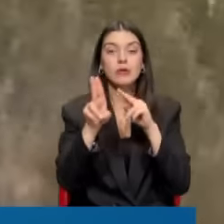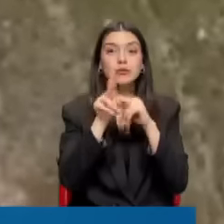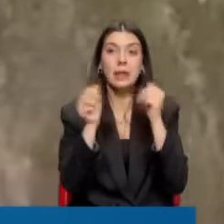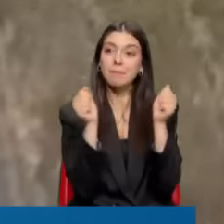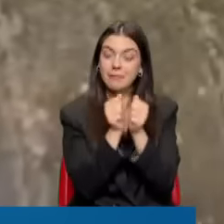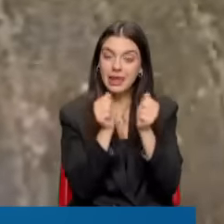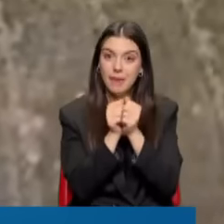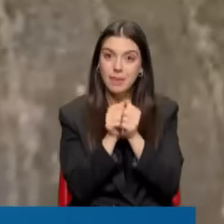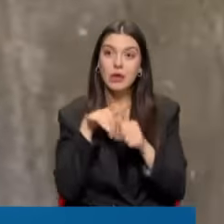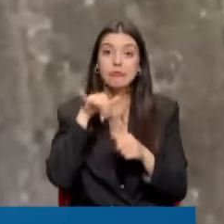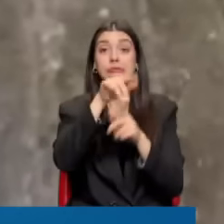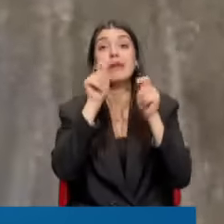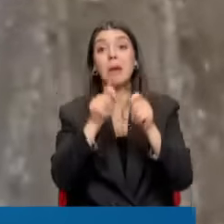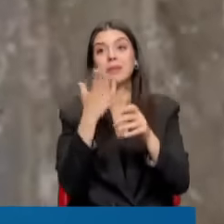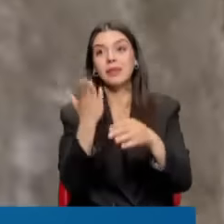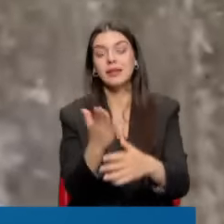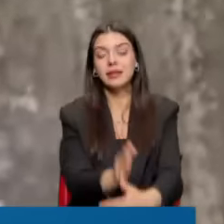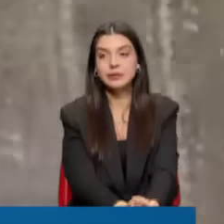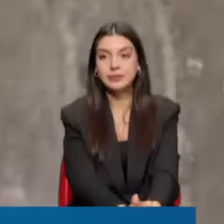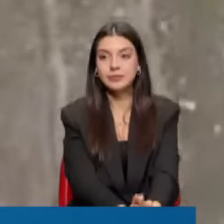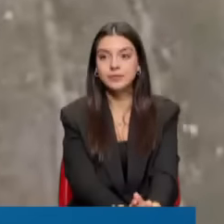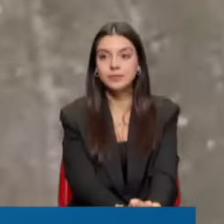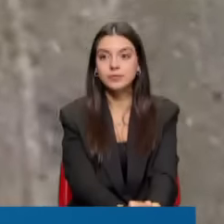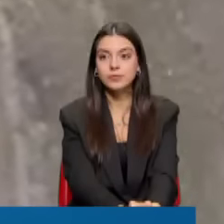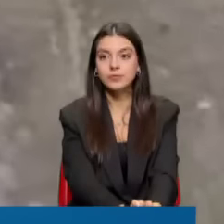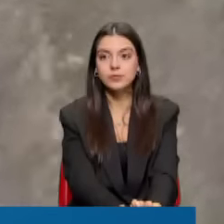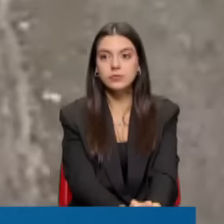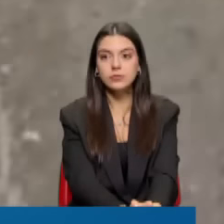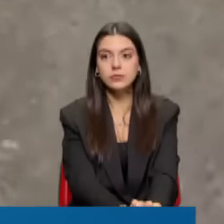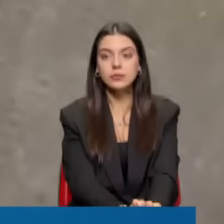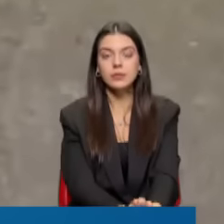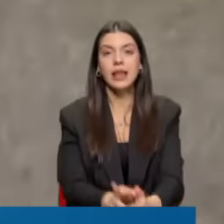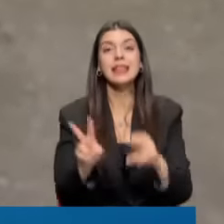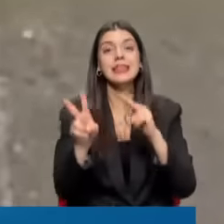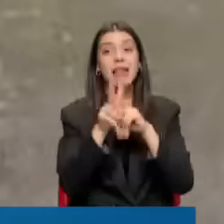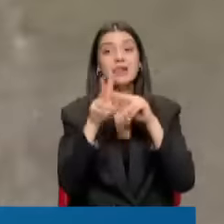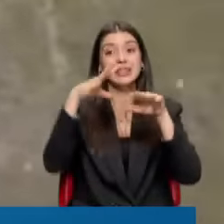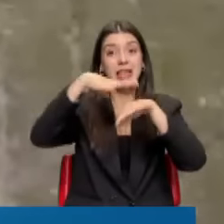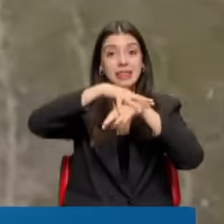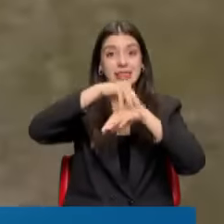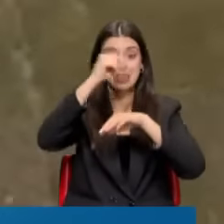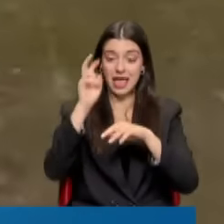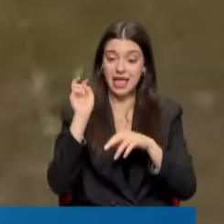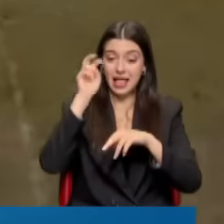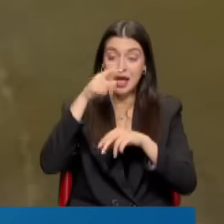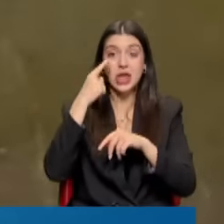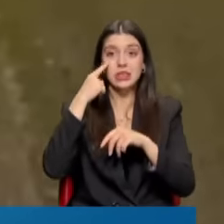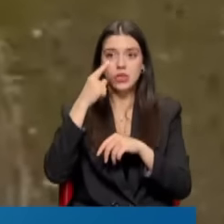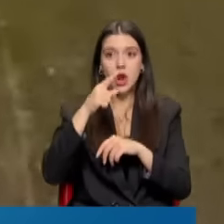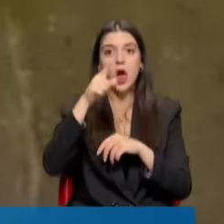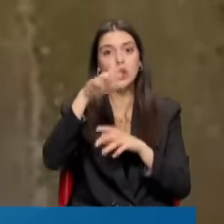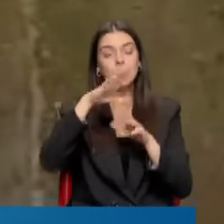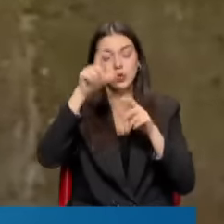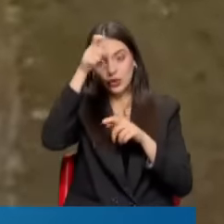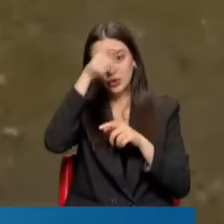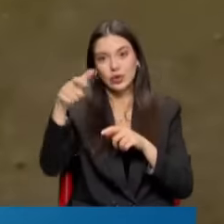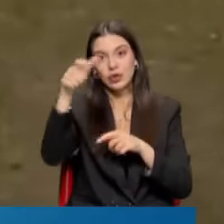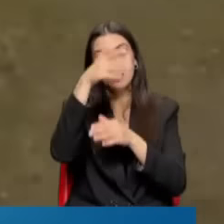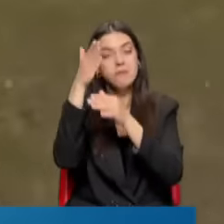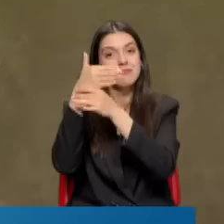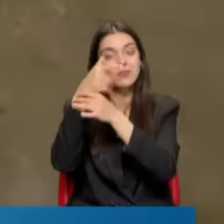Demirci ile birlikte uçuş yaptı Kervansaray dağlarından Havalanan Kuzenler gökyüzünde Türk bayrağı